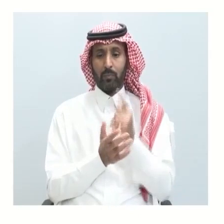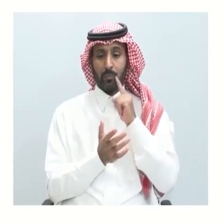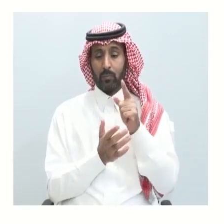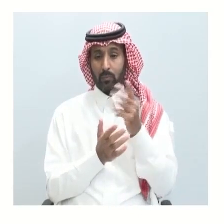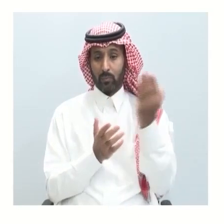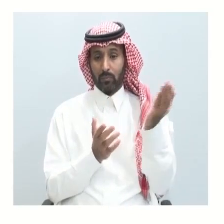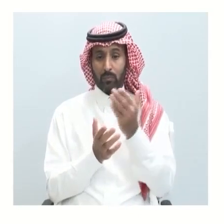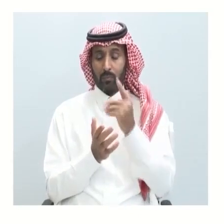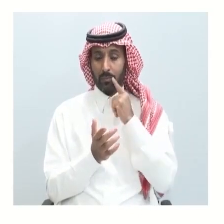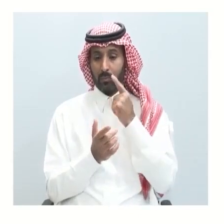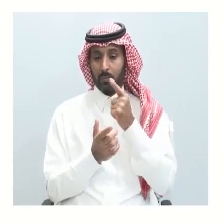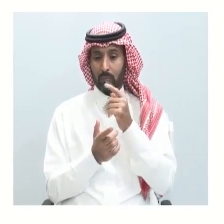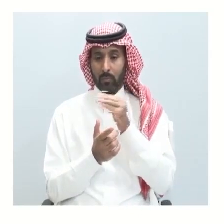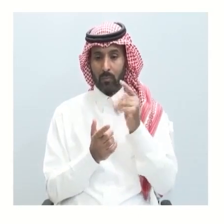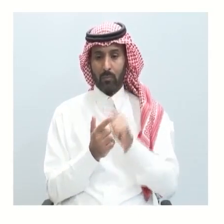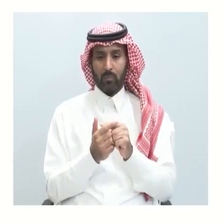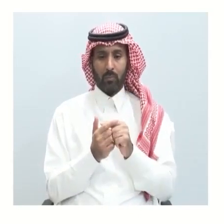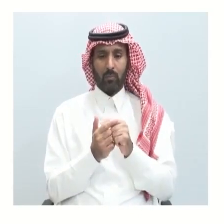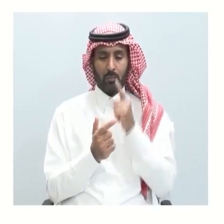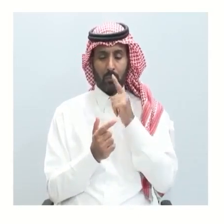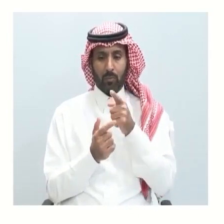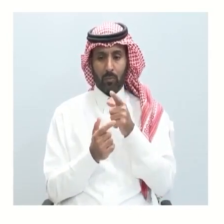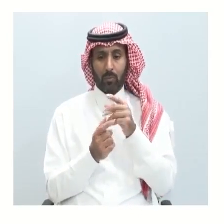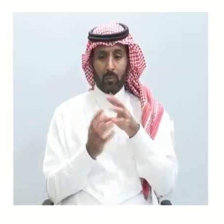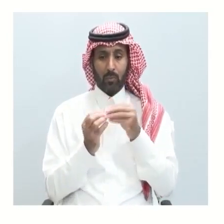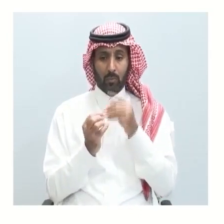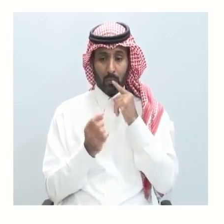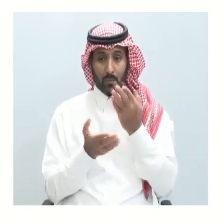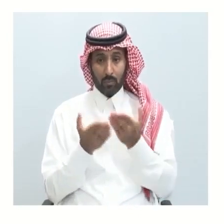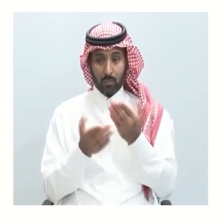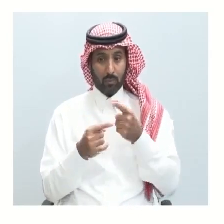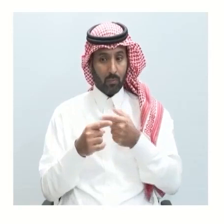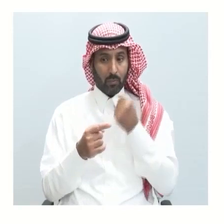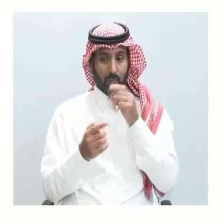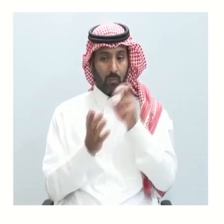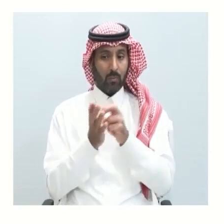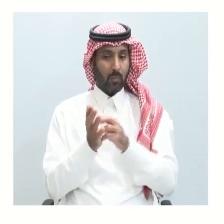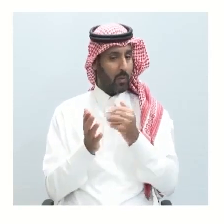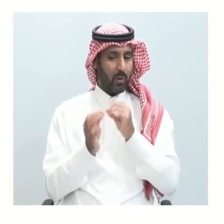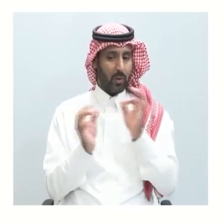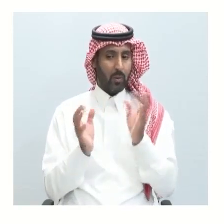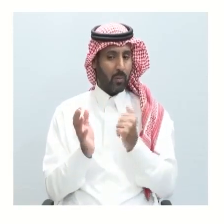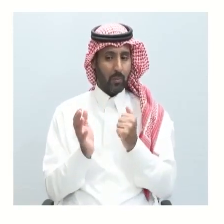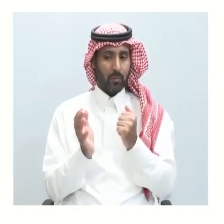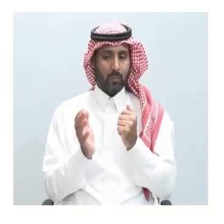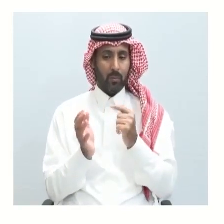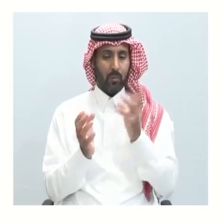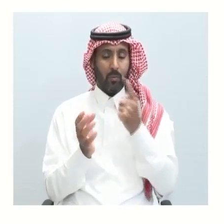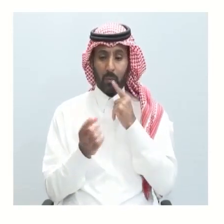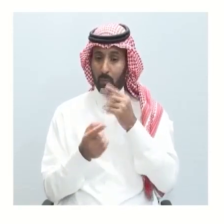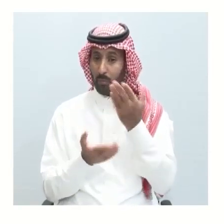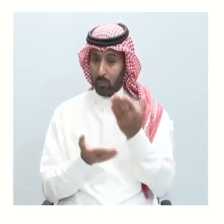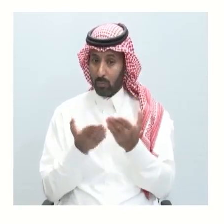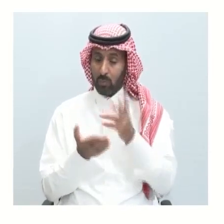يصبح هذا التعبير مساويا. الآن لم يكتمل لدي القانون، تبقى لدي شيء. متى يكون مساوي